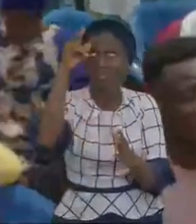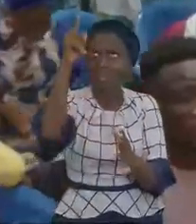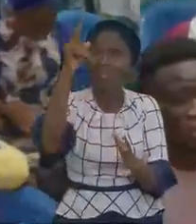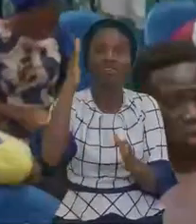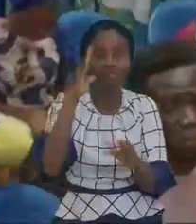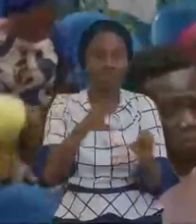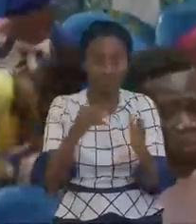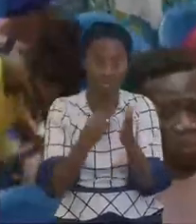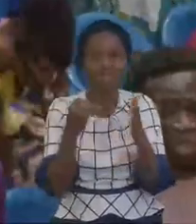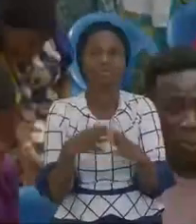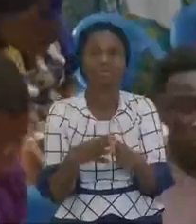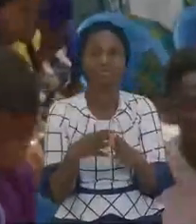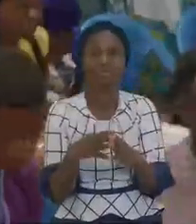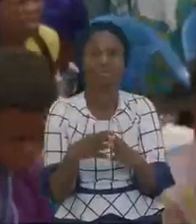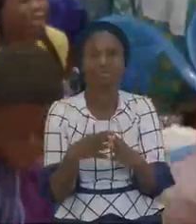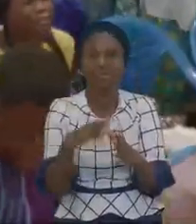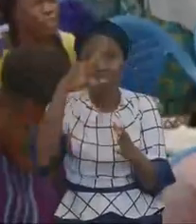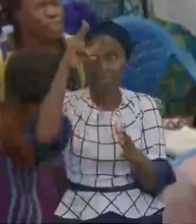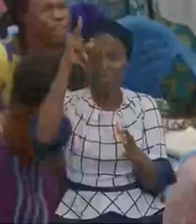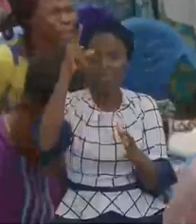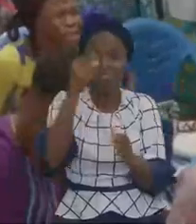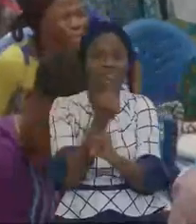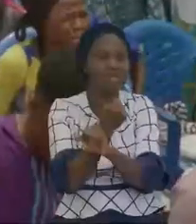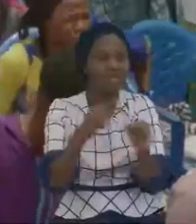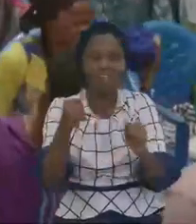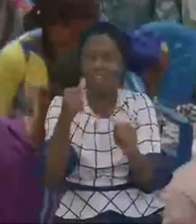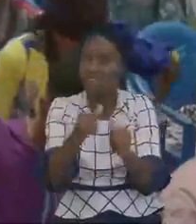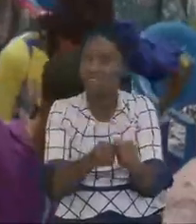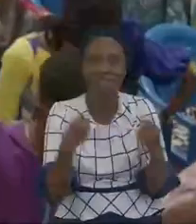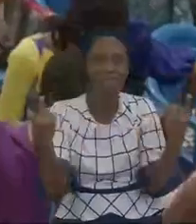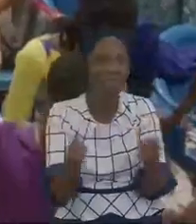Il sauve tous les pécheurs qui se repentent.